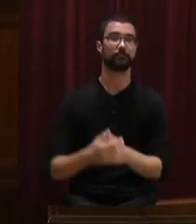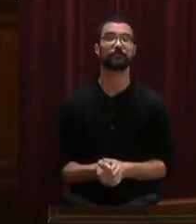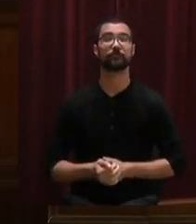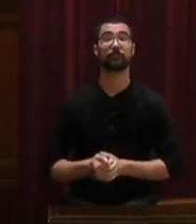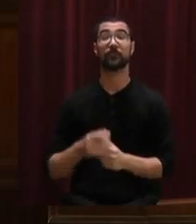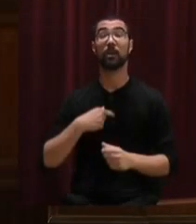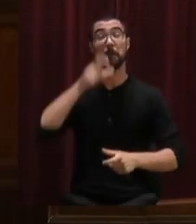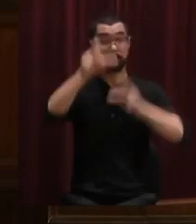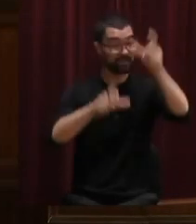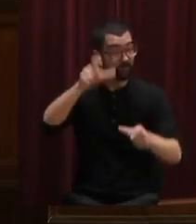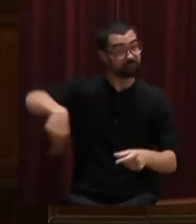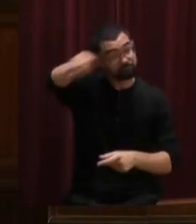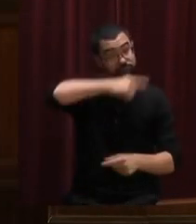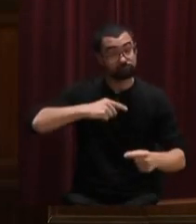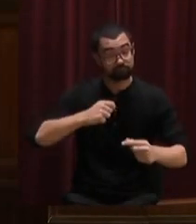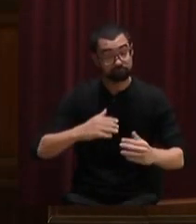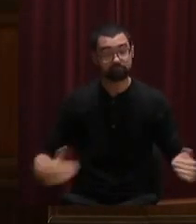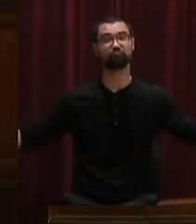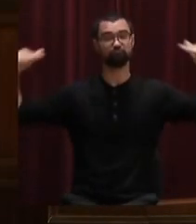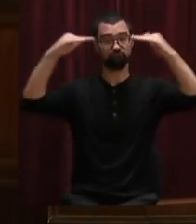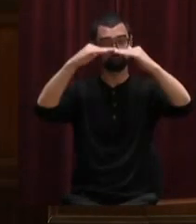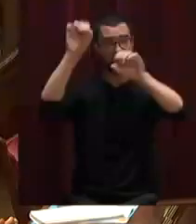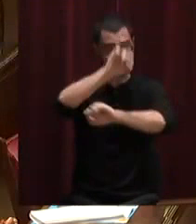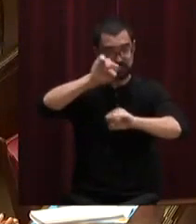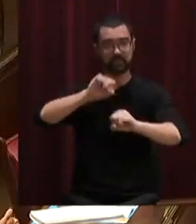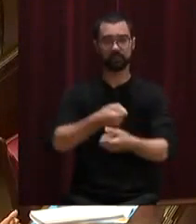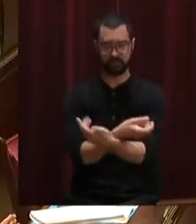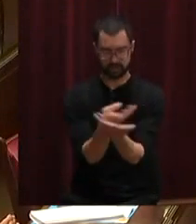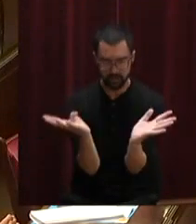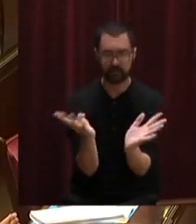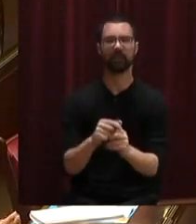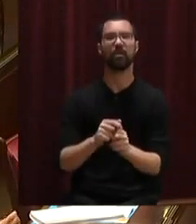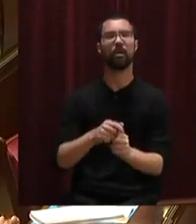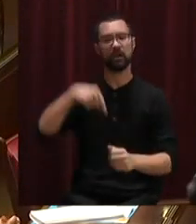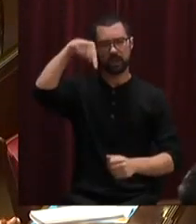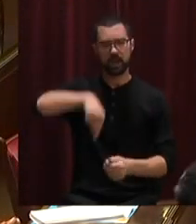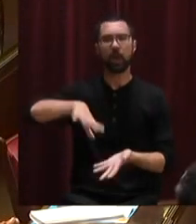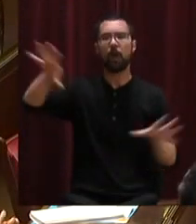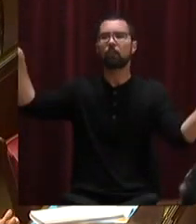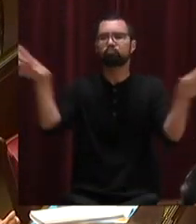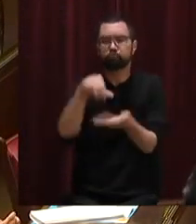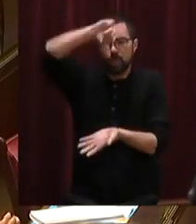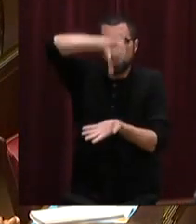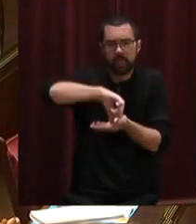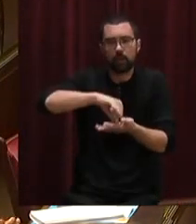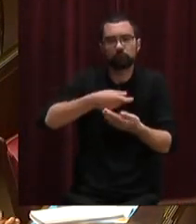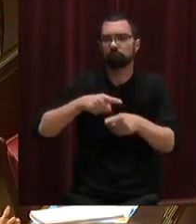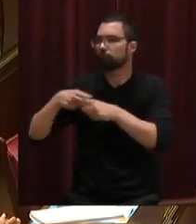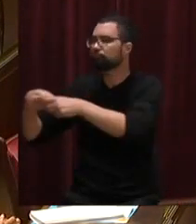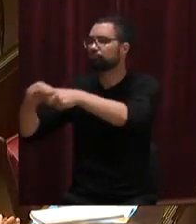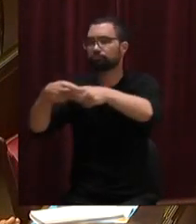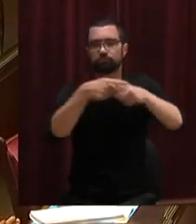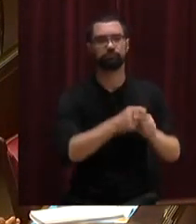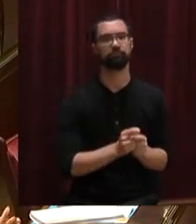defensen la igualtat, la diversitat, la descentralització i l'autonomia d'aquesta comunitat, a tots els qui creuen en una